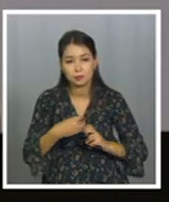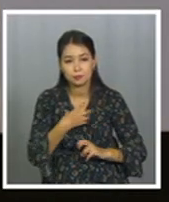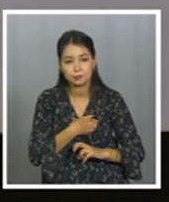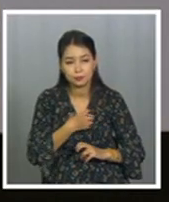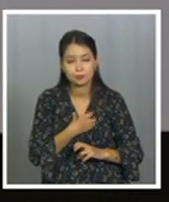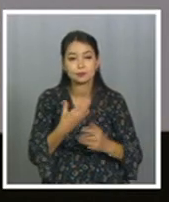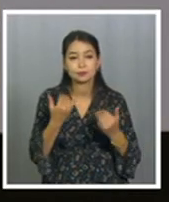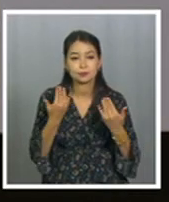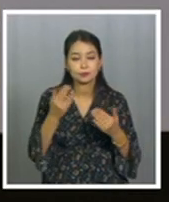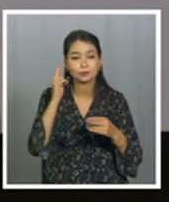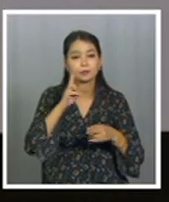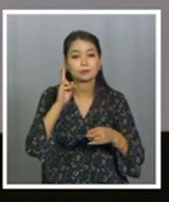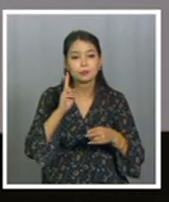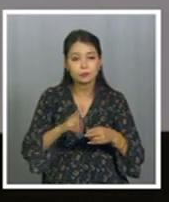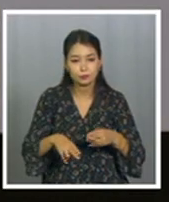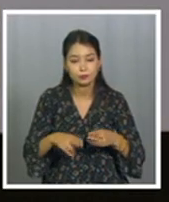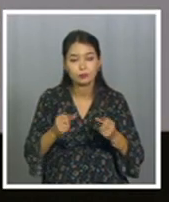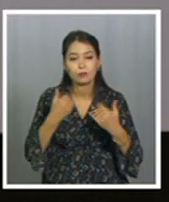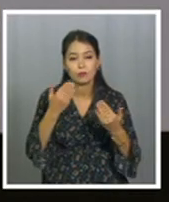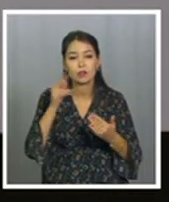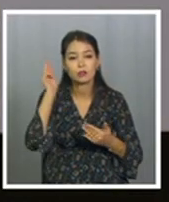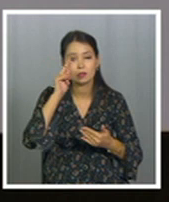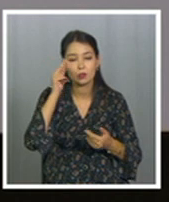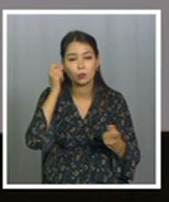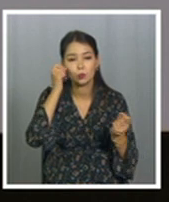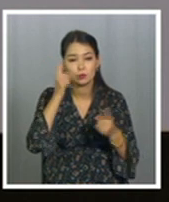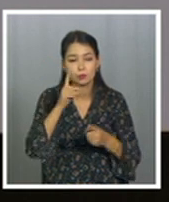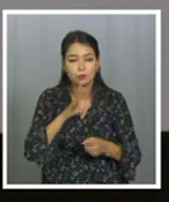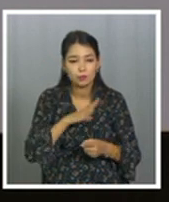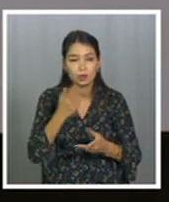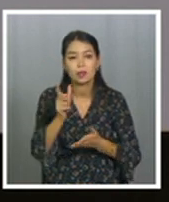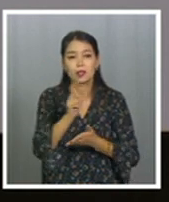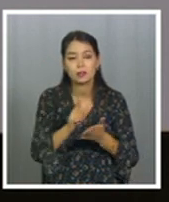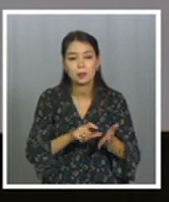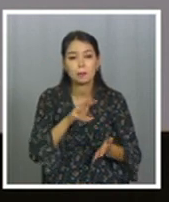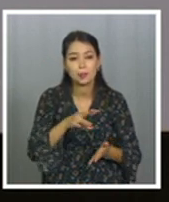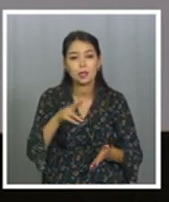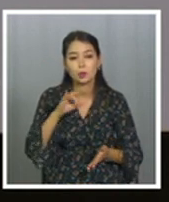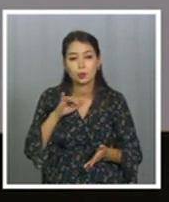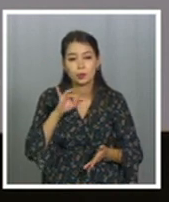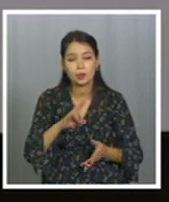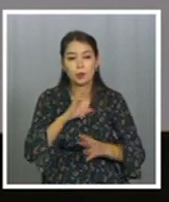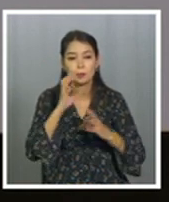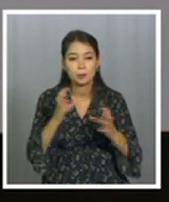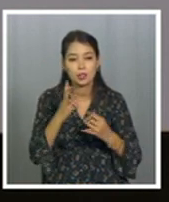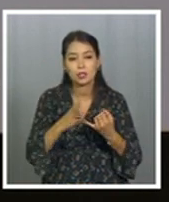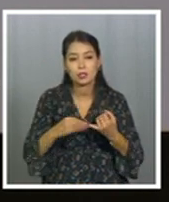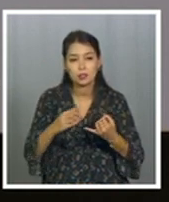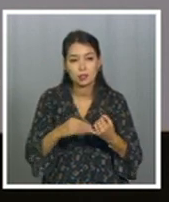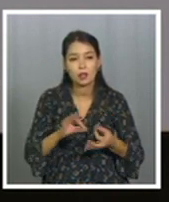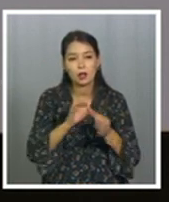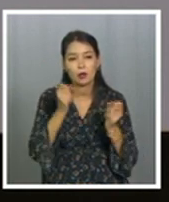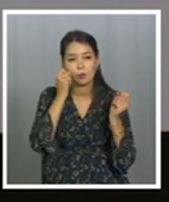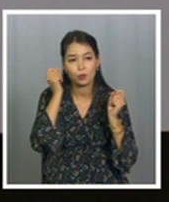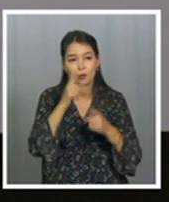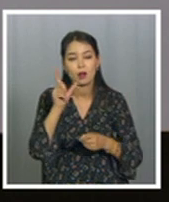урок подошел к концу. Сегодня на уроке вы узнали о стихотворении Михаила Дудина «Берегите землю». Определили